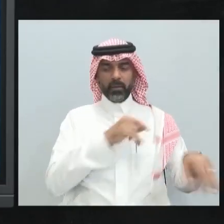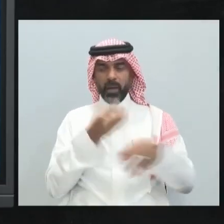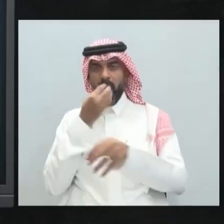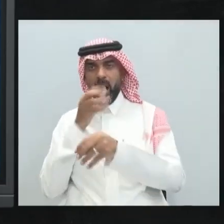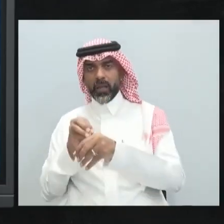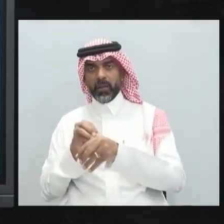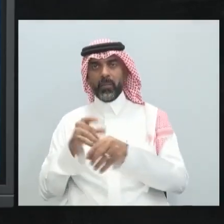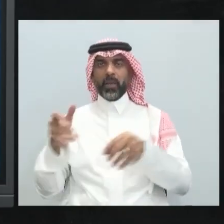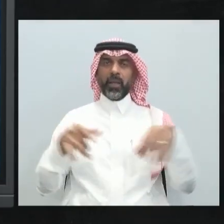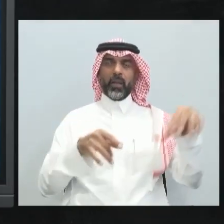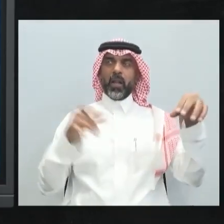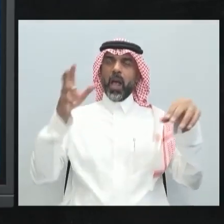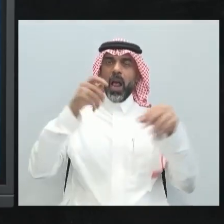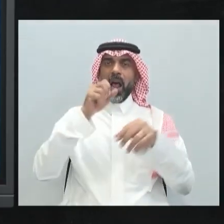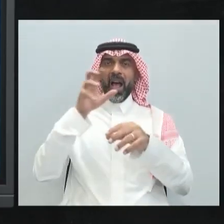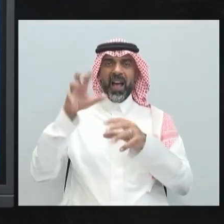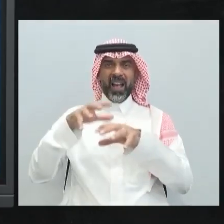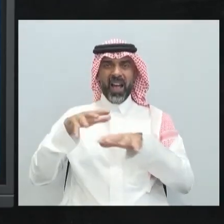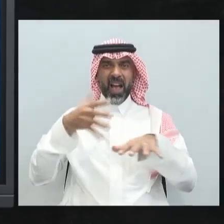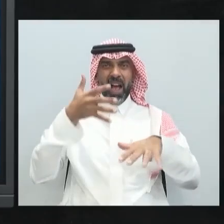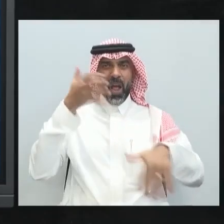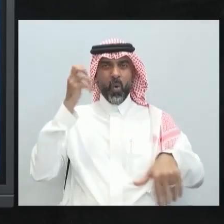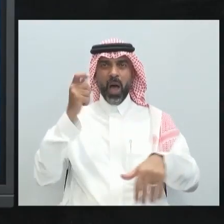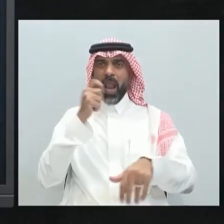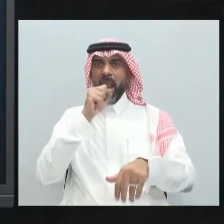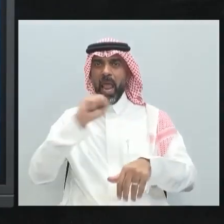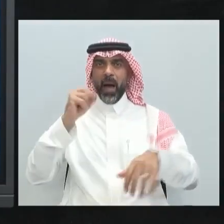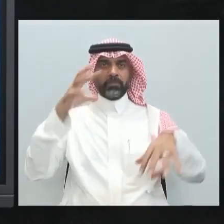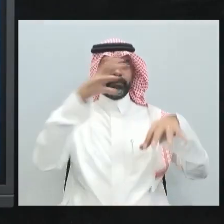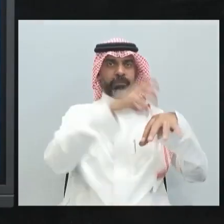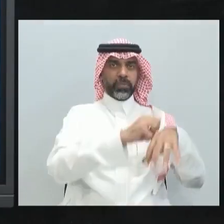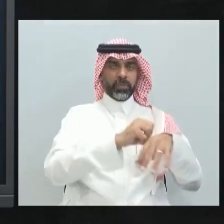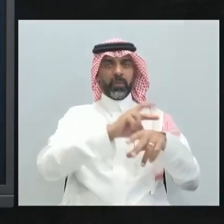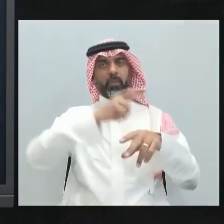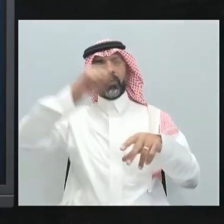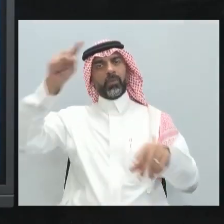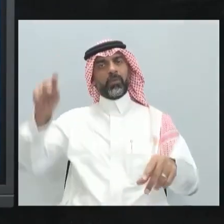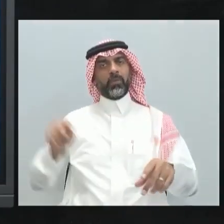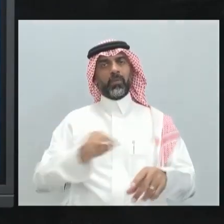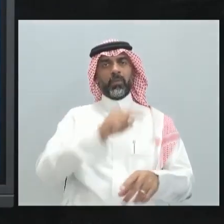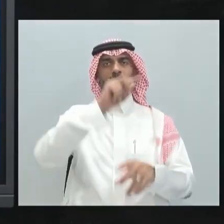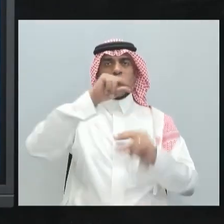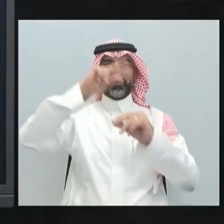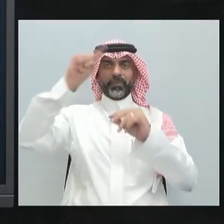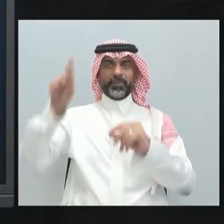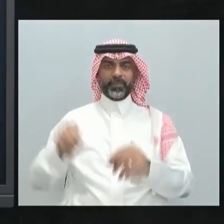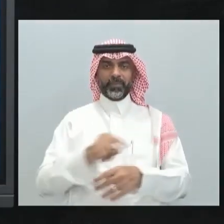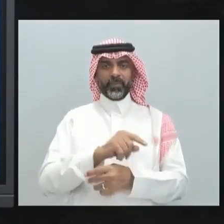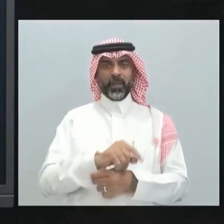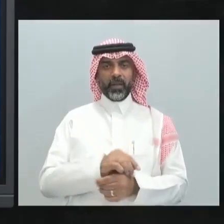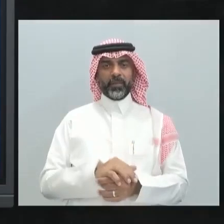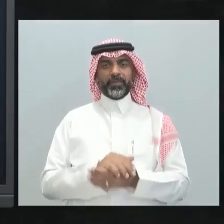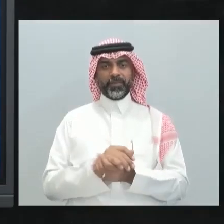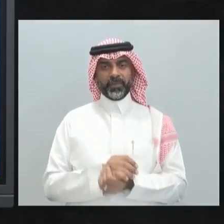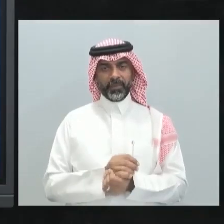تاتي اكلات اللحوم تتغذى على اكلات النباتات عندما تموت النباتات واكلات الاعشاب واكلات اللحوم ياتي الدور على